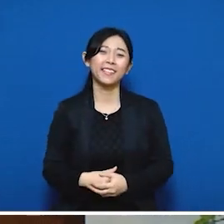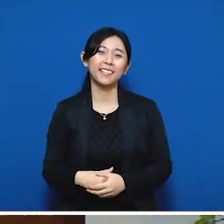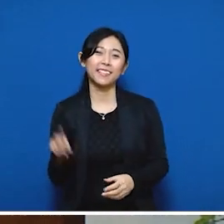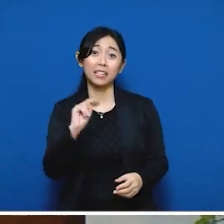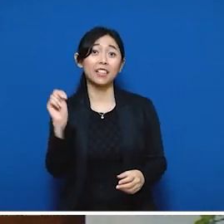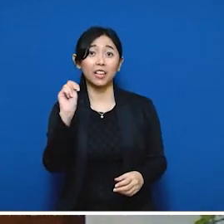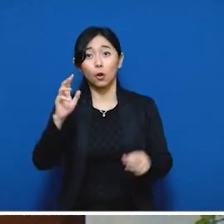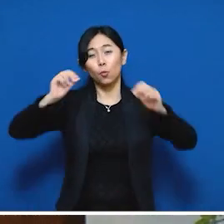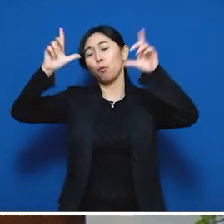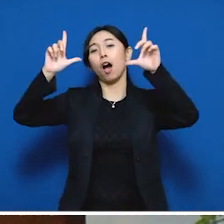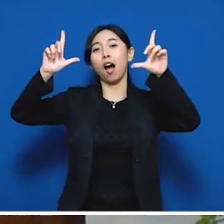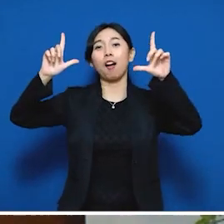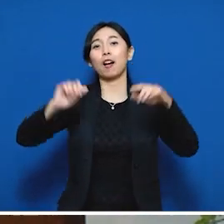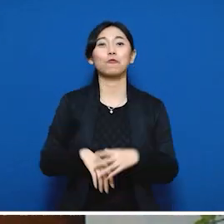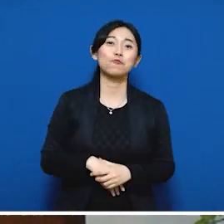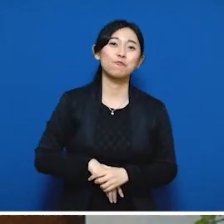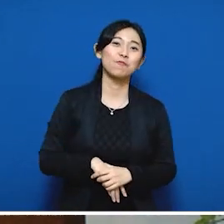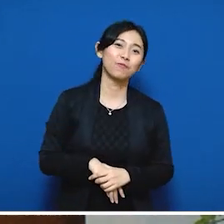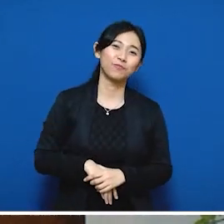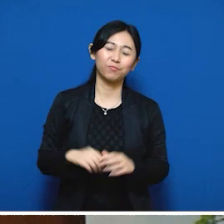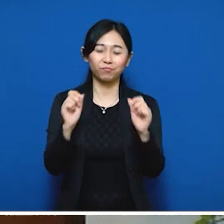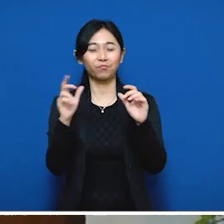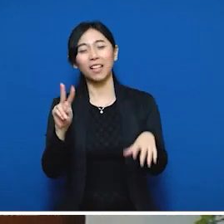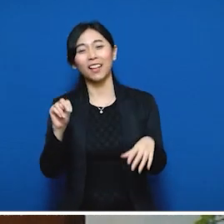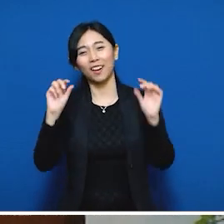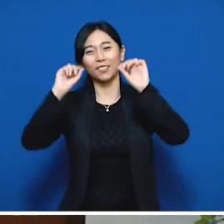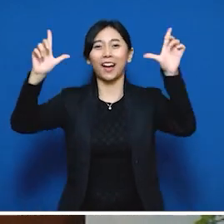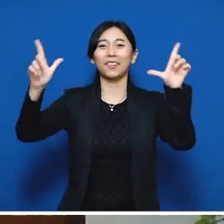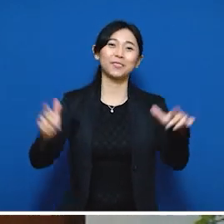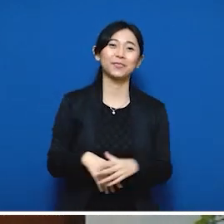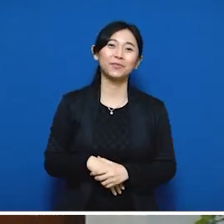Nathanael menjadi lebih kagum lagi. Dan Tuhan mengatakan,